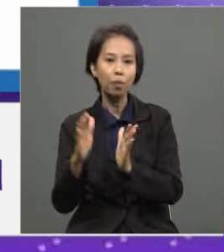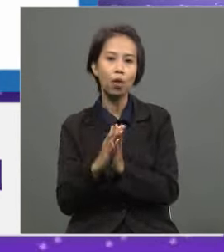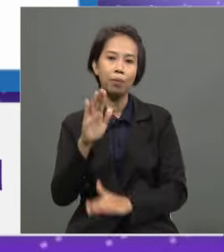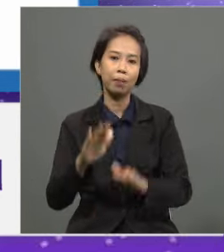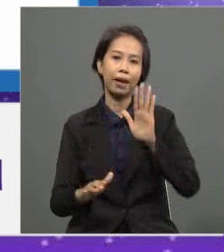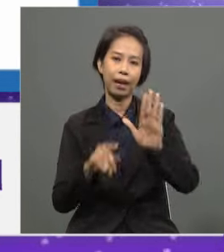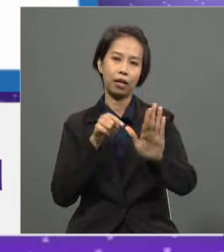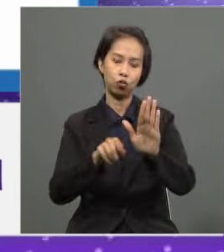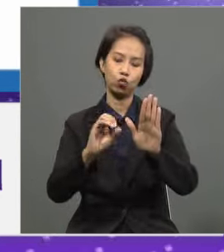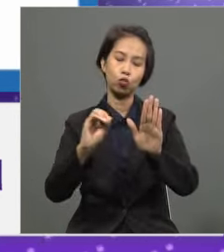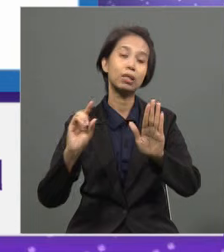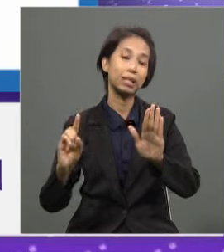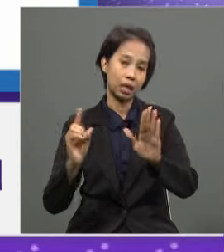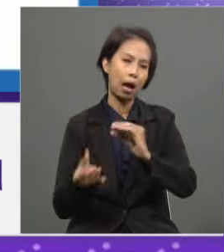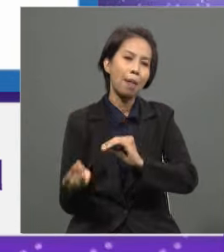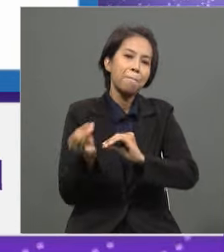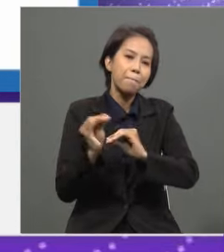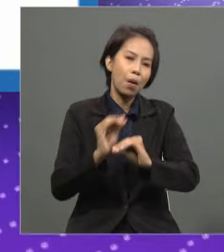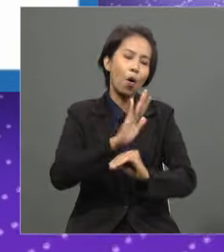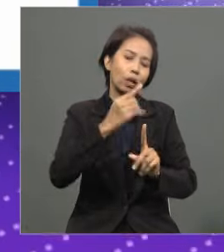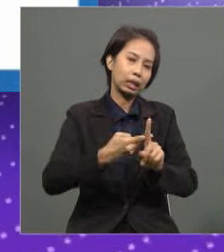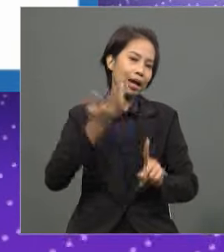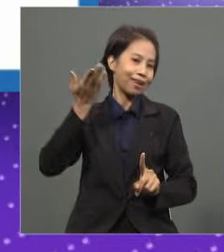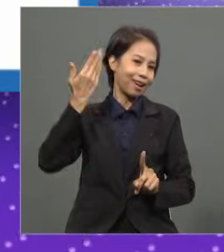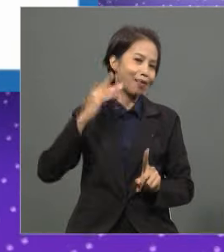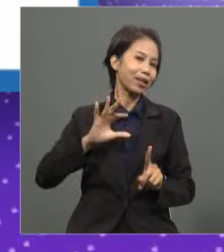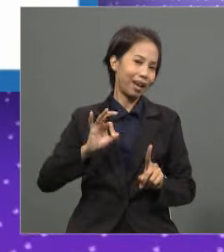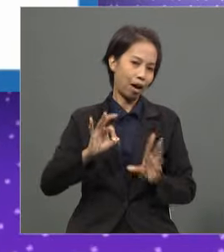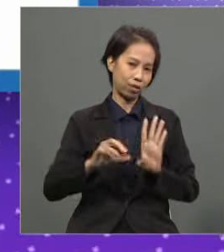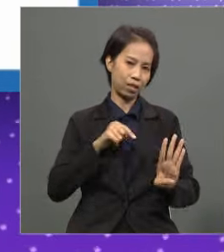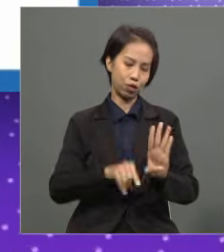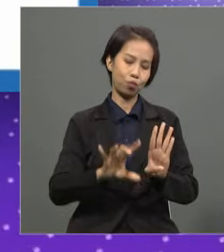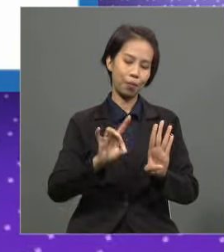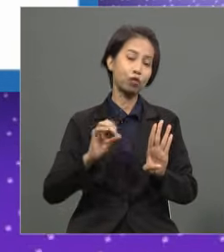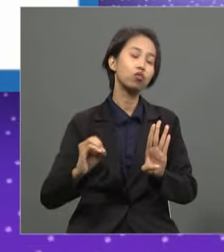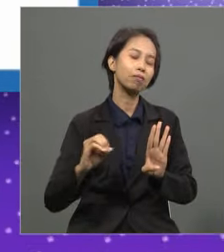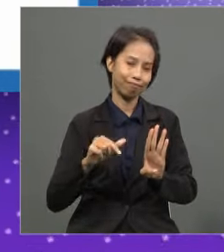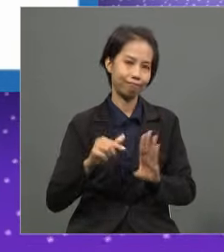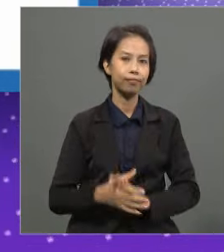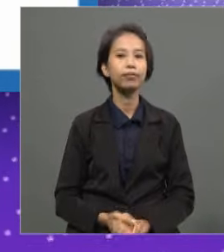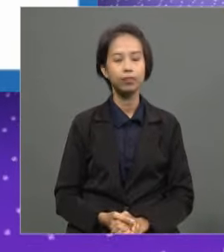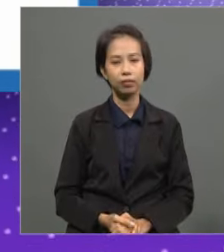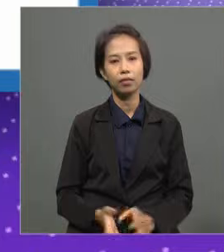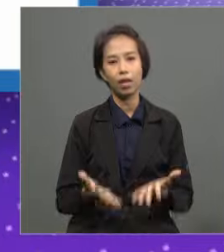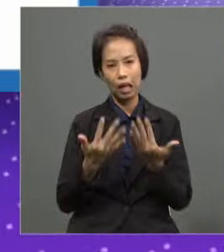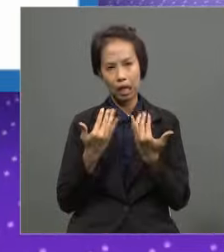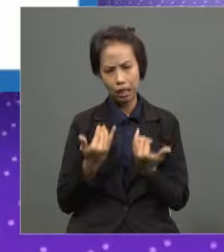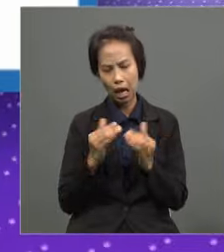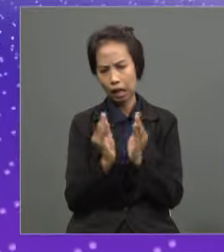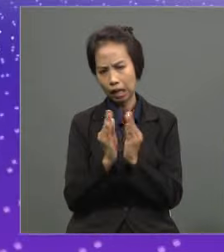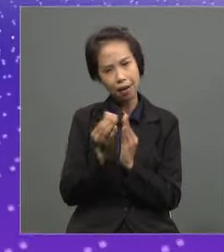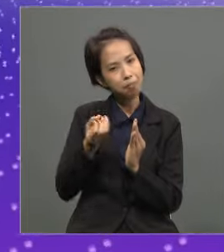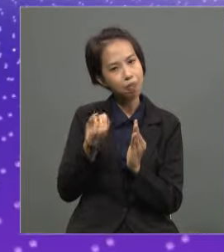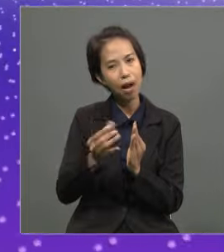5.01คะแนนเพิ่มขึ้นจากเดือนกันยายนที่ได้ 4.80คะแนนโดยตัวชี้วัดที่ได้คะแนนสูง